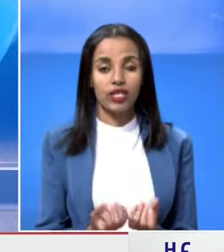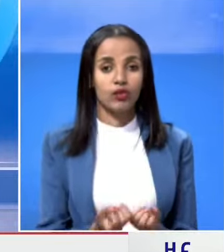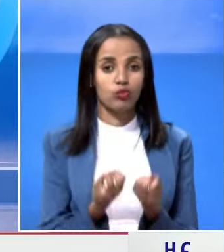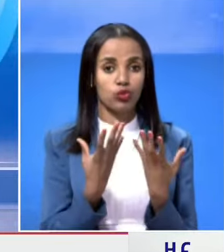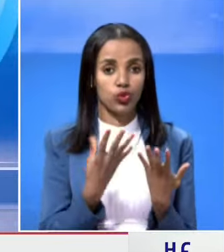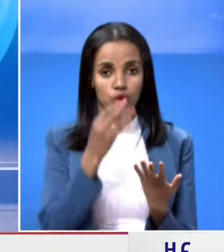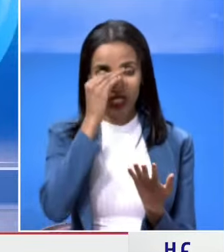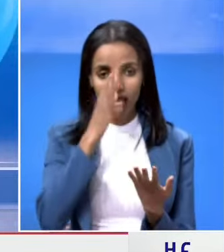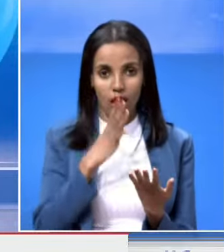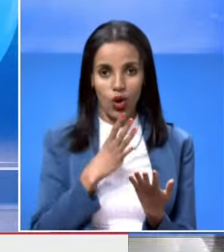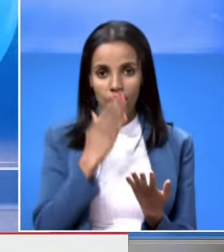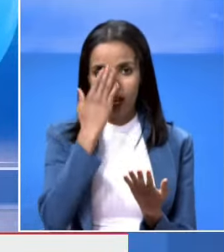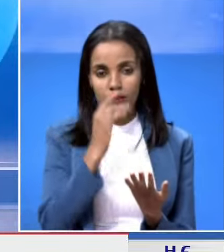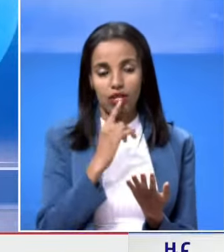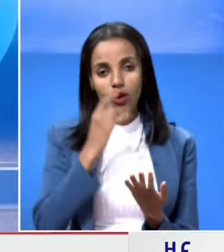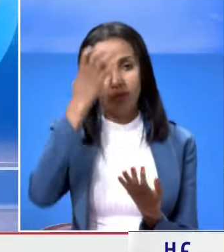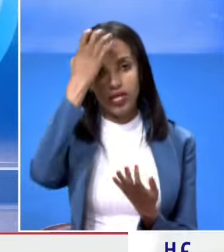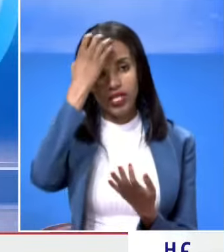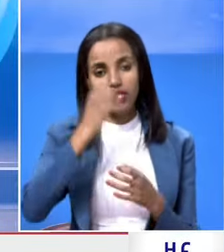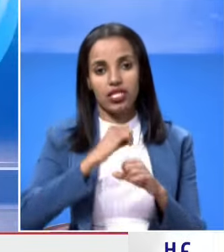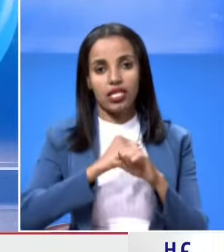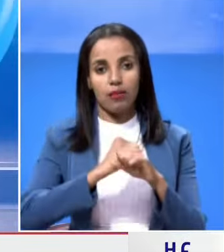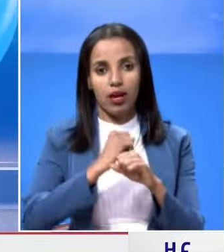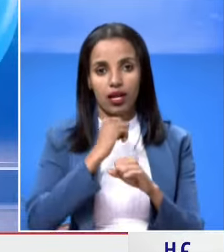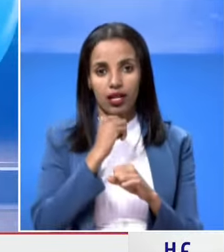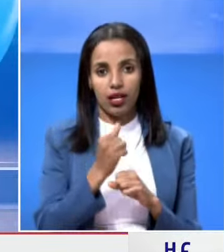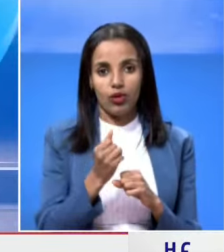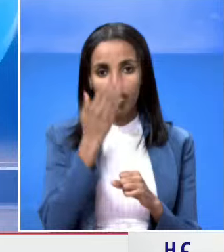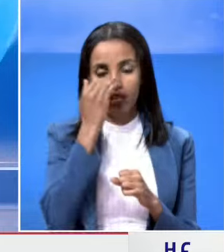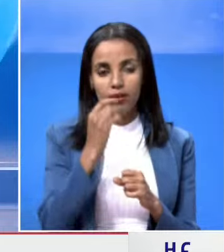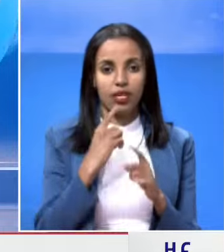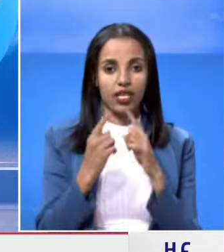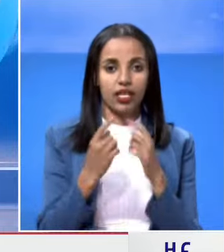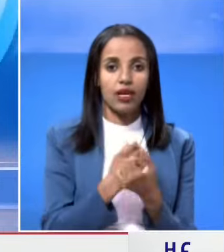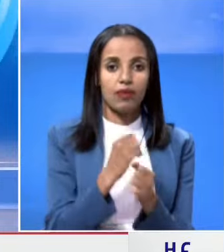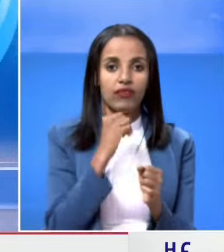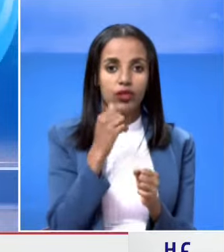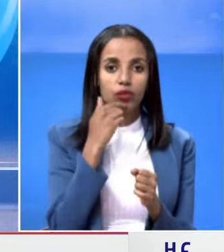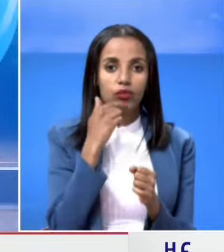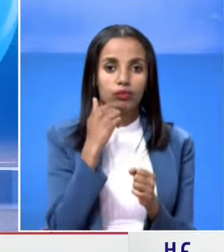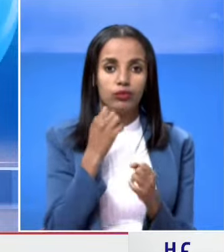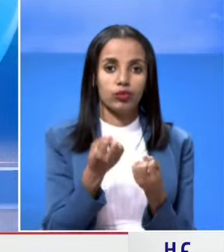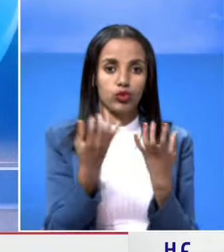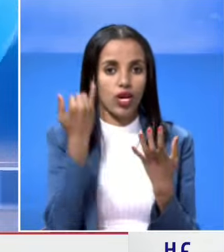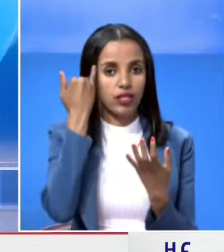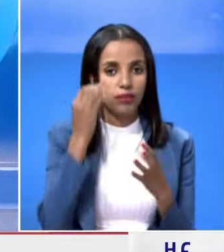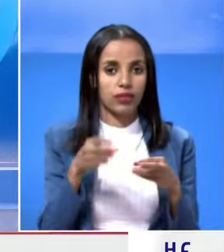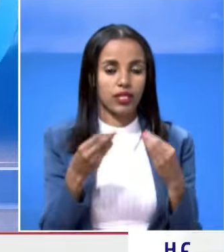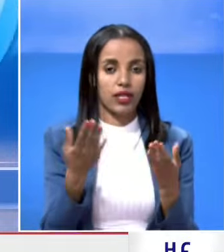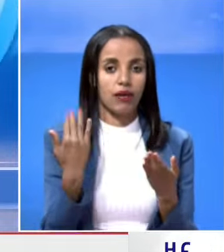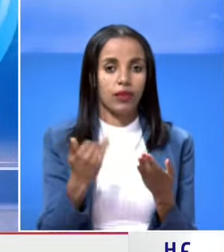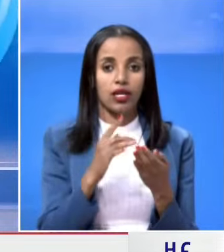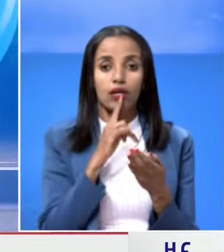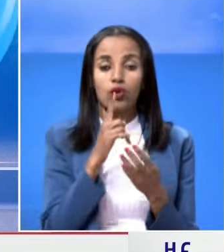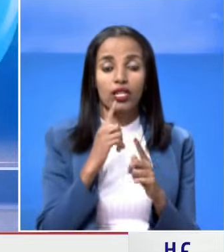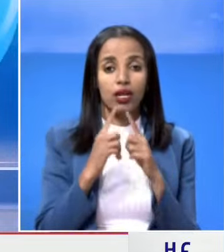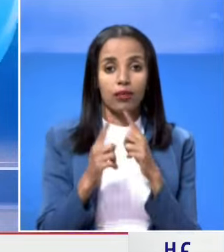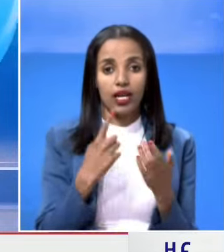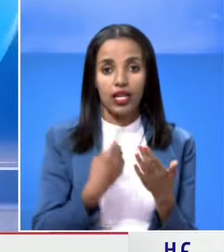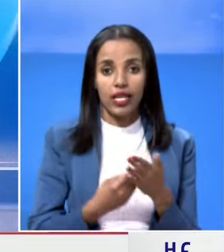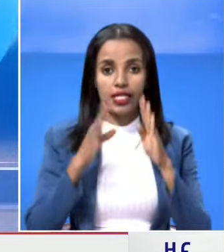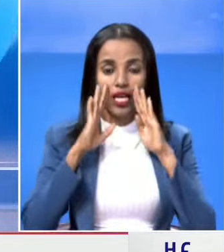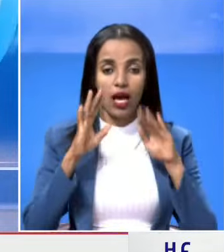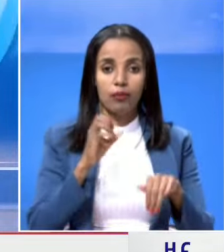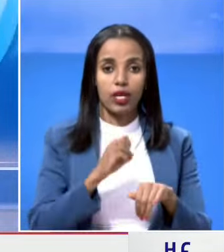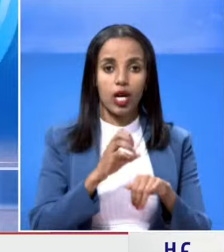ሰው ለምንድን ነው መንግስት የማይደራደረው፣ ለምንድን ነው በንግግር የማይፈታው የሚል ብዙ ሀሳብ ሲሰጥ ነበር። እውነት ለመናገር ይሄ ሰላም